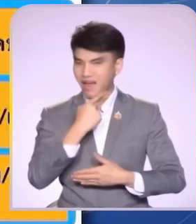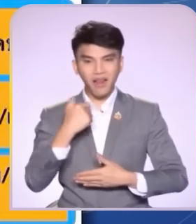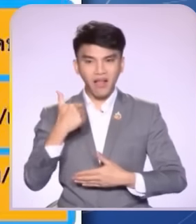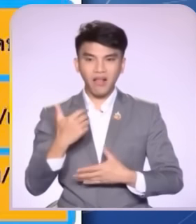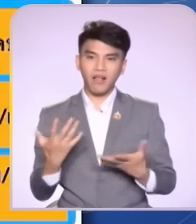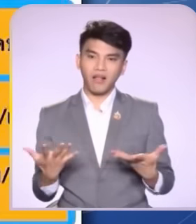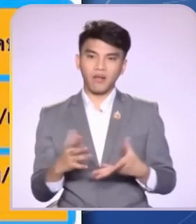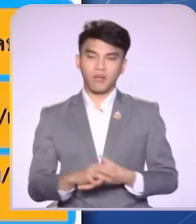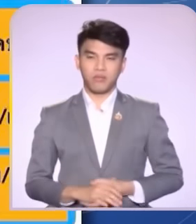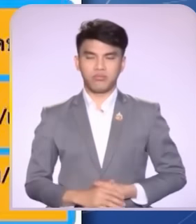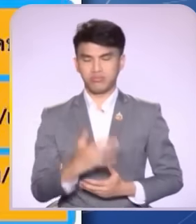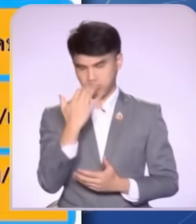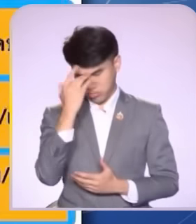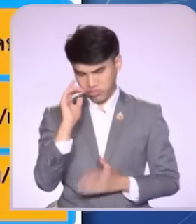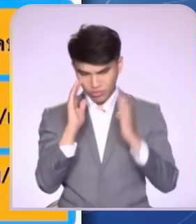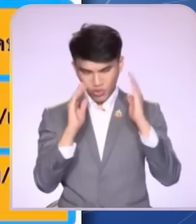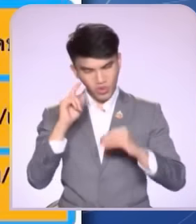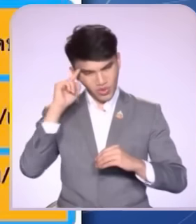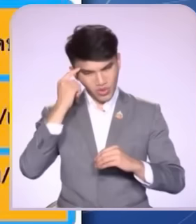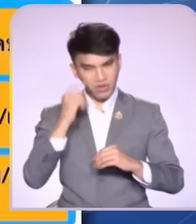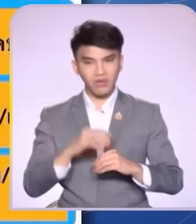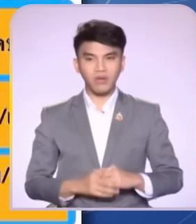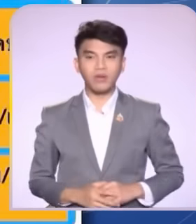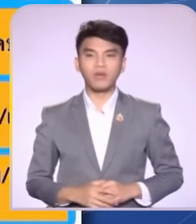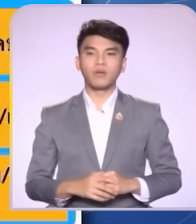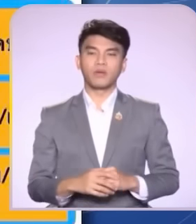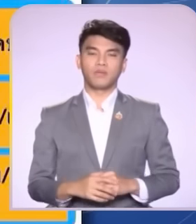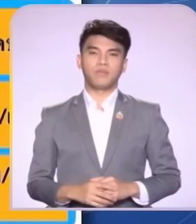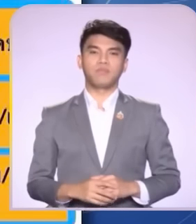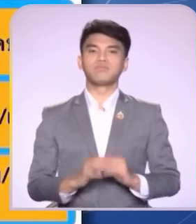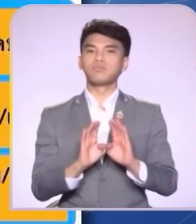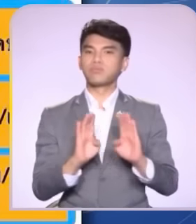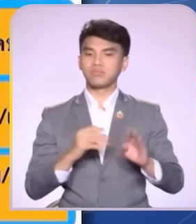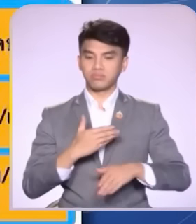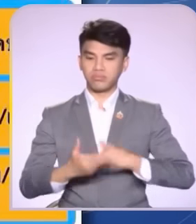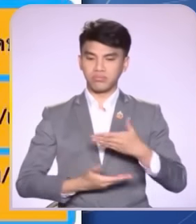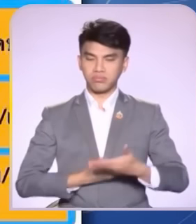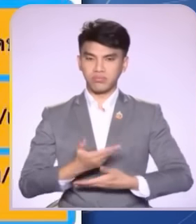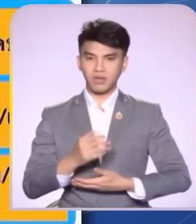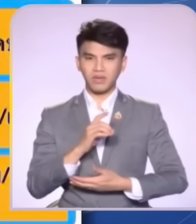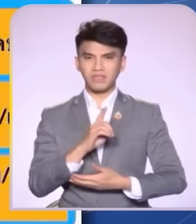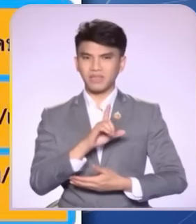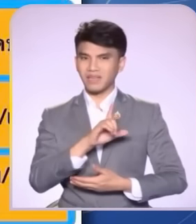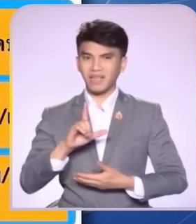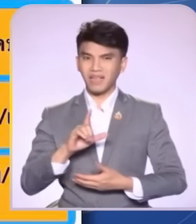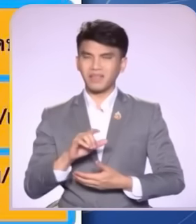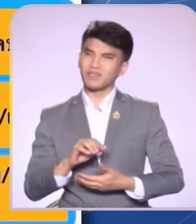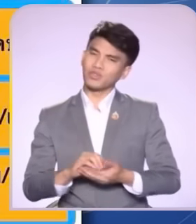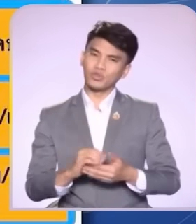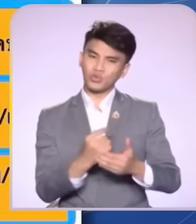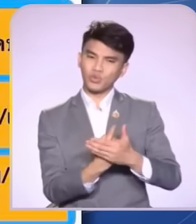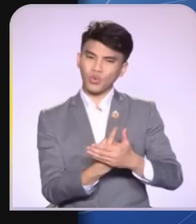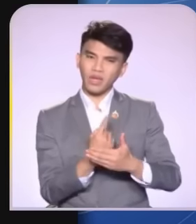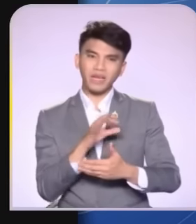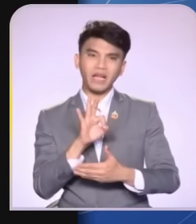ได้เพราะไม่มีใครรู้จักและตั้งแต่เปิดบินสต็อกสินค้ายอดขายล้านชิ้นอยู่ที่ตัวแทนไ